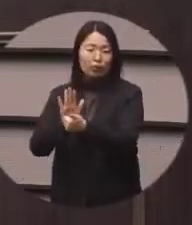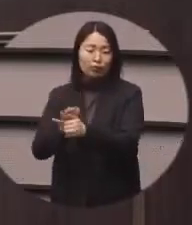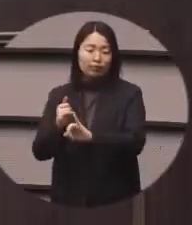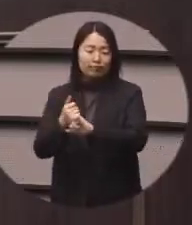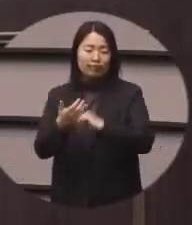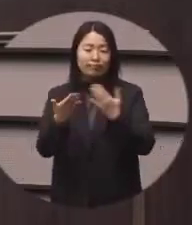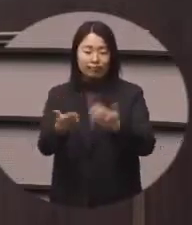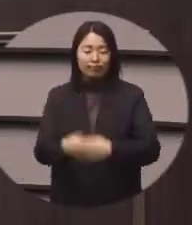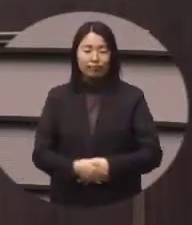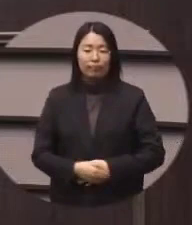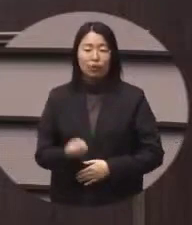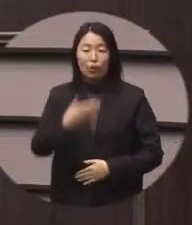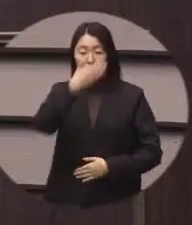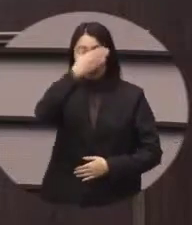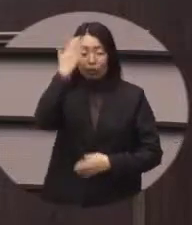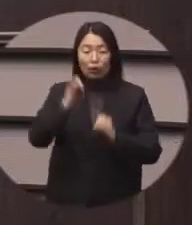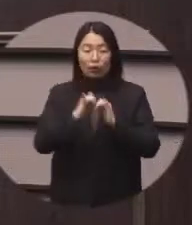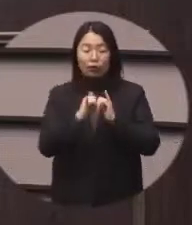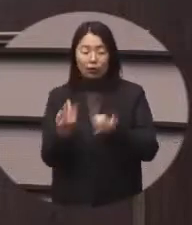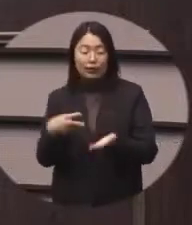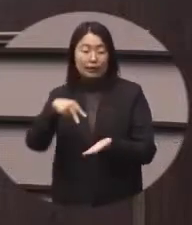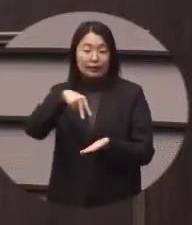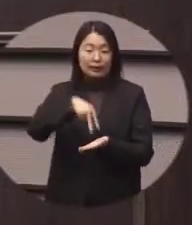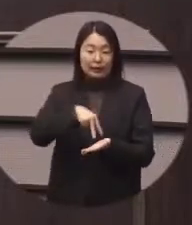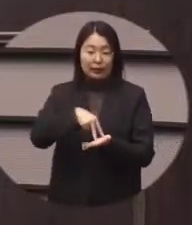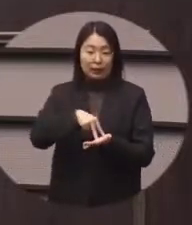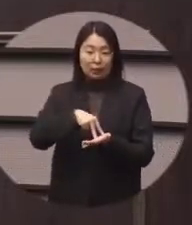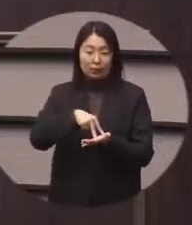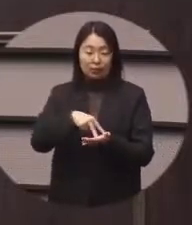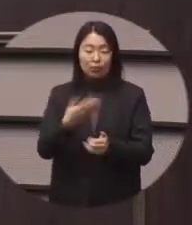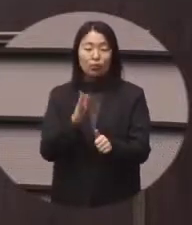청년들의 자립과 성장을 지원하는 희망사다리가 되겠습니다.